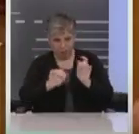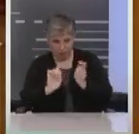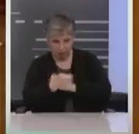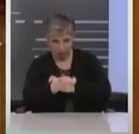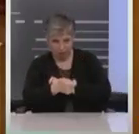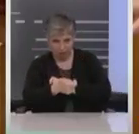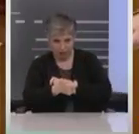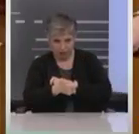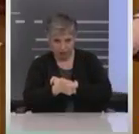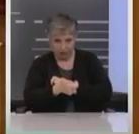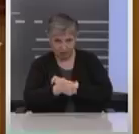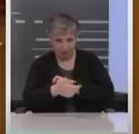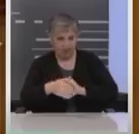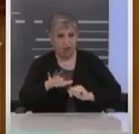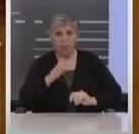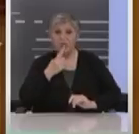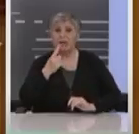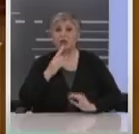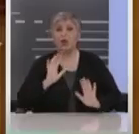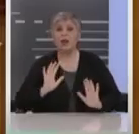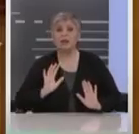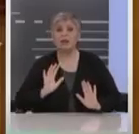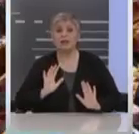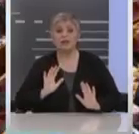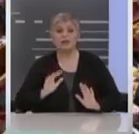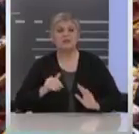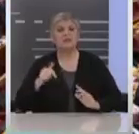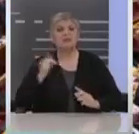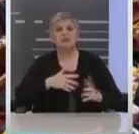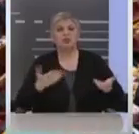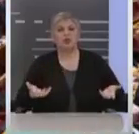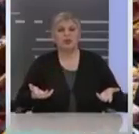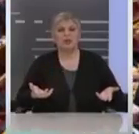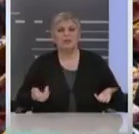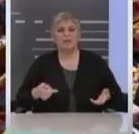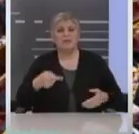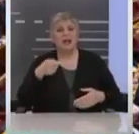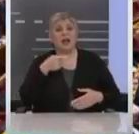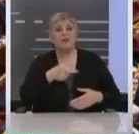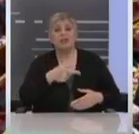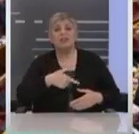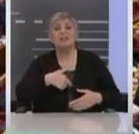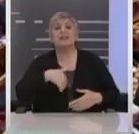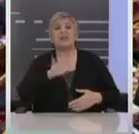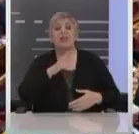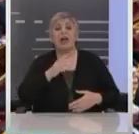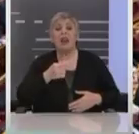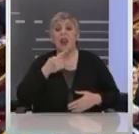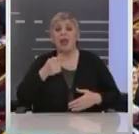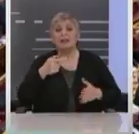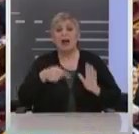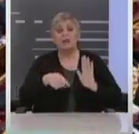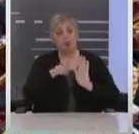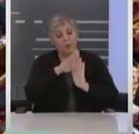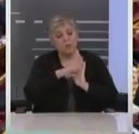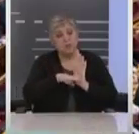Α, δεν το λέτε. Ωραία λοιπόν. Ήσυχα εφόσον, παρακαλώ. Λοιπόν, δεν το λέτε. Όχι. Εφόσον λοιπόν δεν το λέτε, ένα λεπτό.